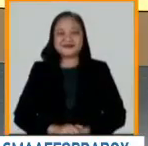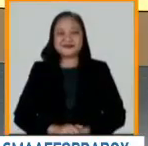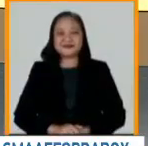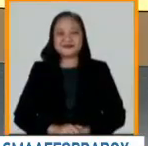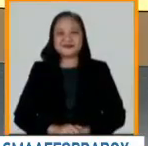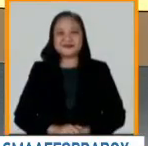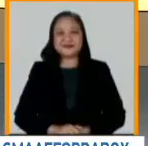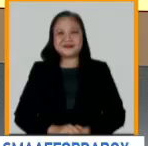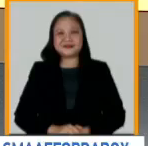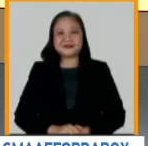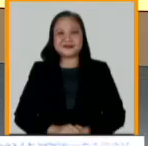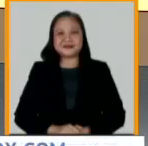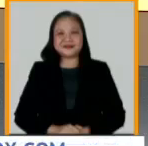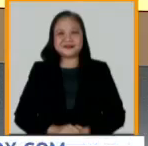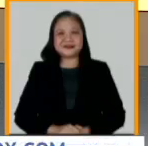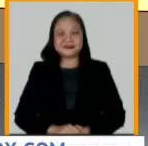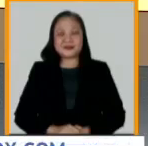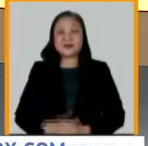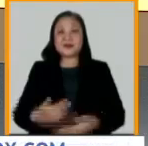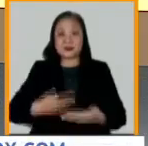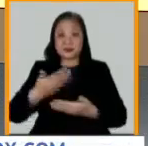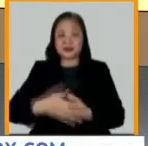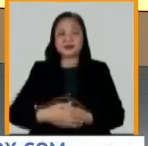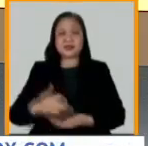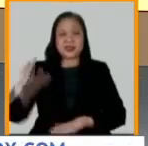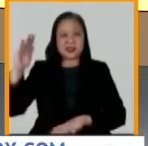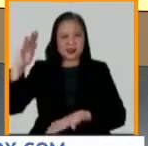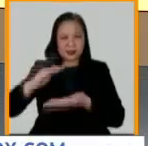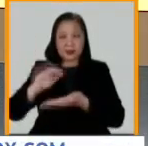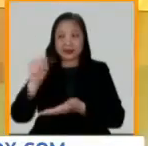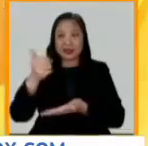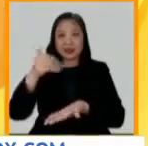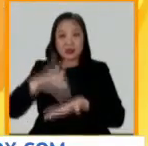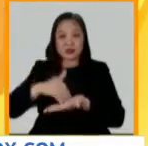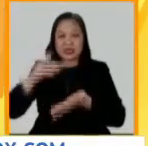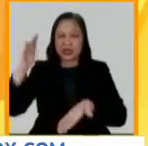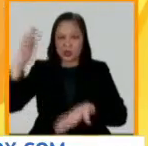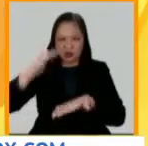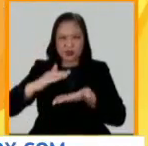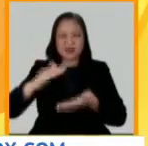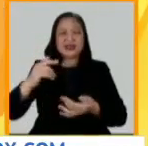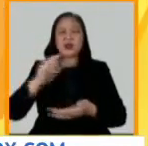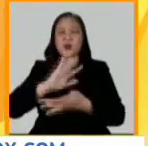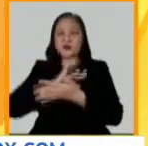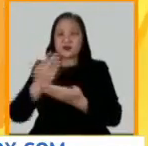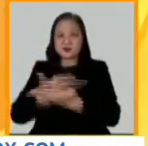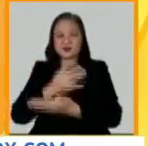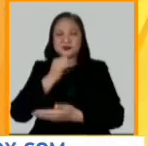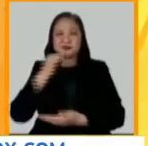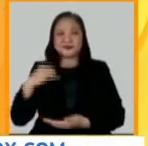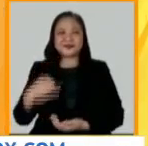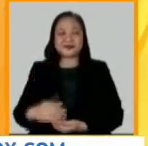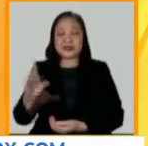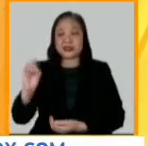sa 10,000 na italang mga bagong kaso ng COVID-19 sa bansa kahapon. Batay sa datos ng Department of Health,